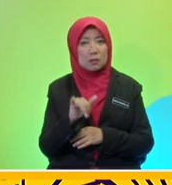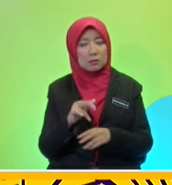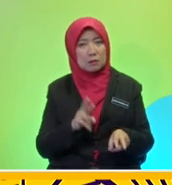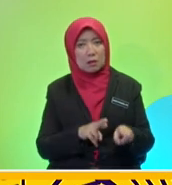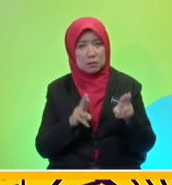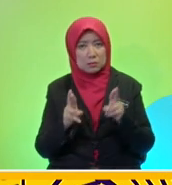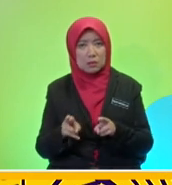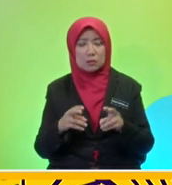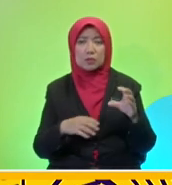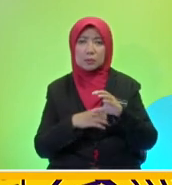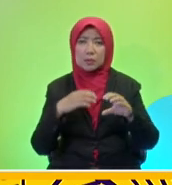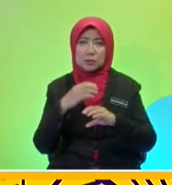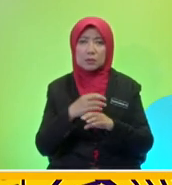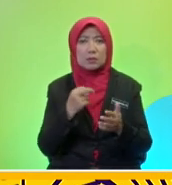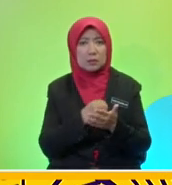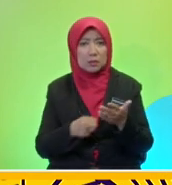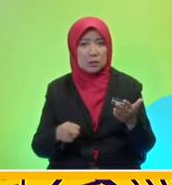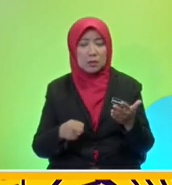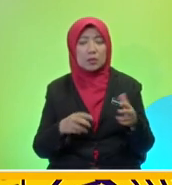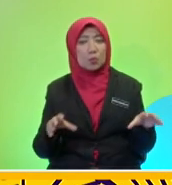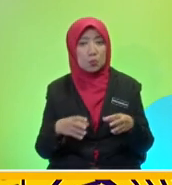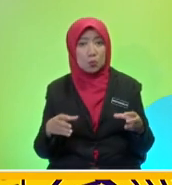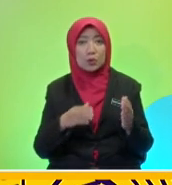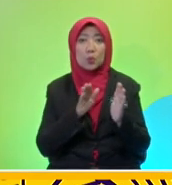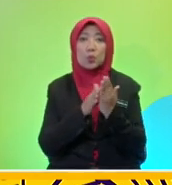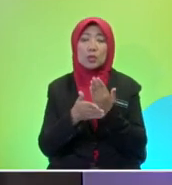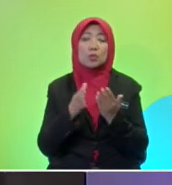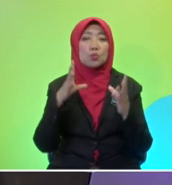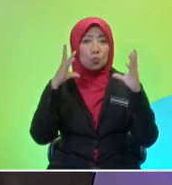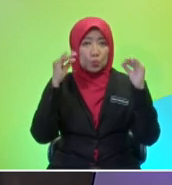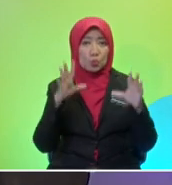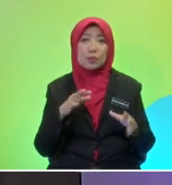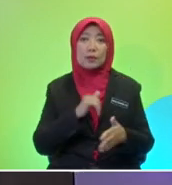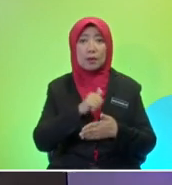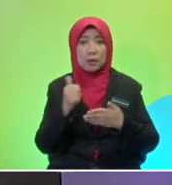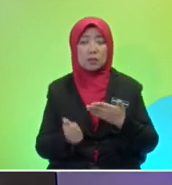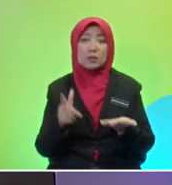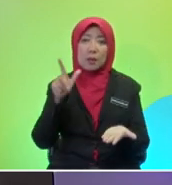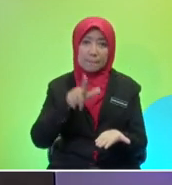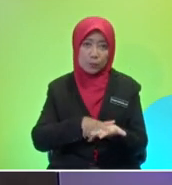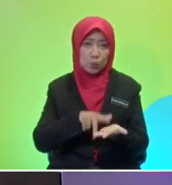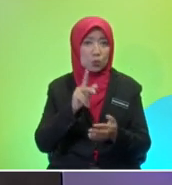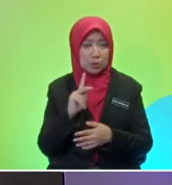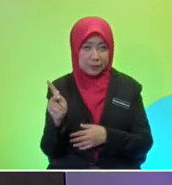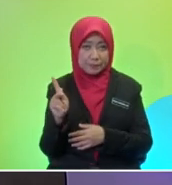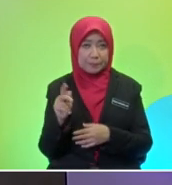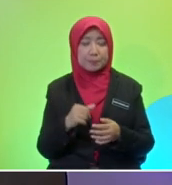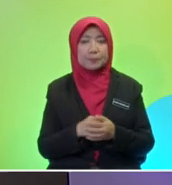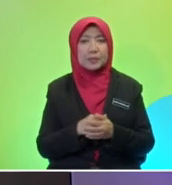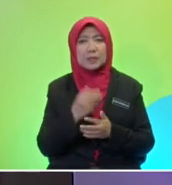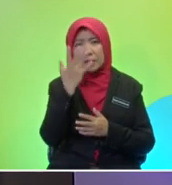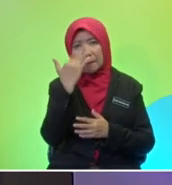B oleh guru dan hasilnya adalah dilaporkan Oke jadi Mengapa perlu